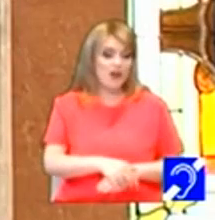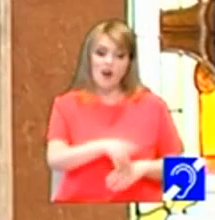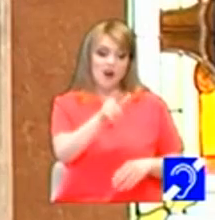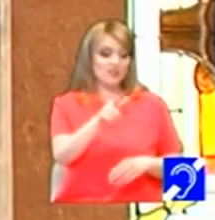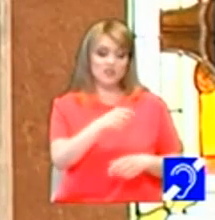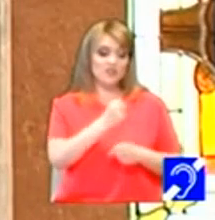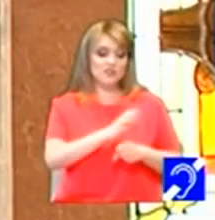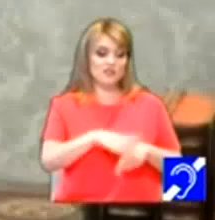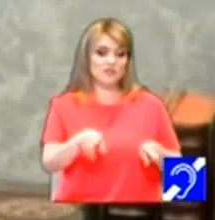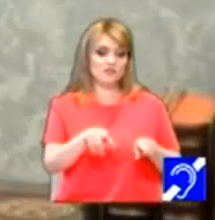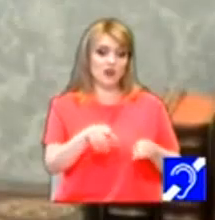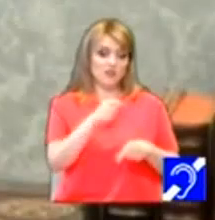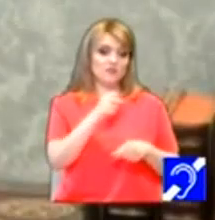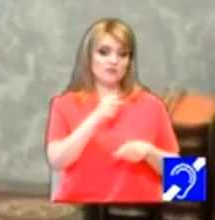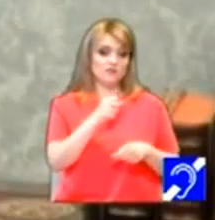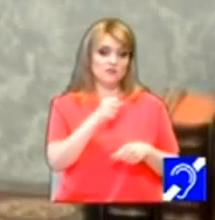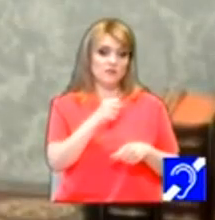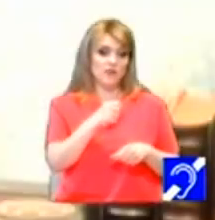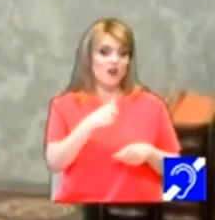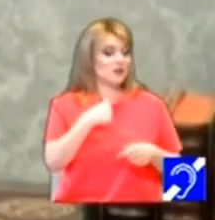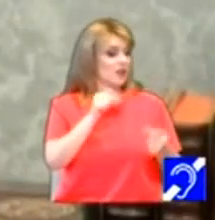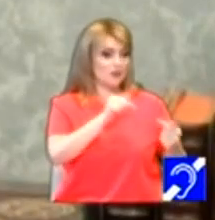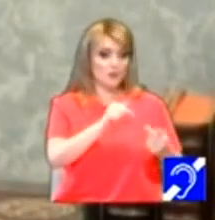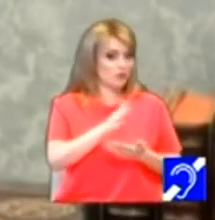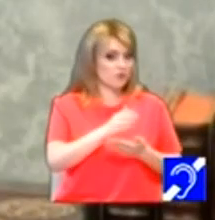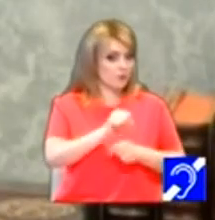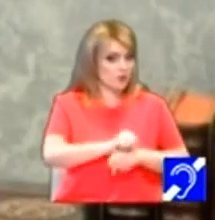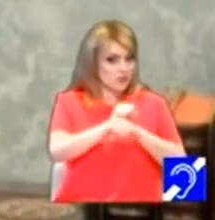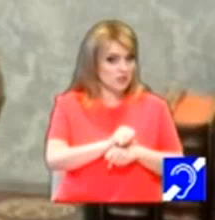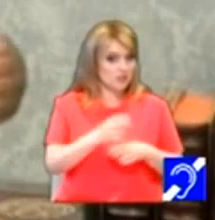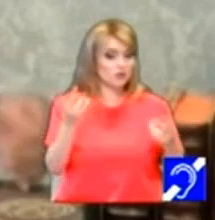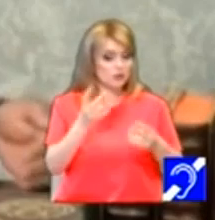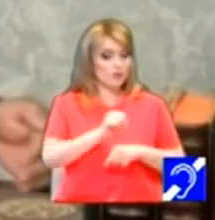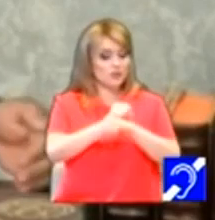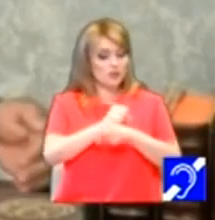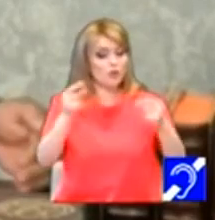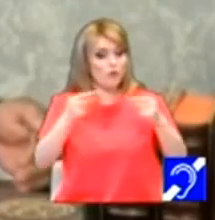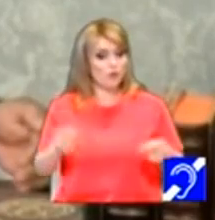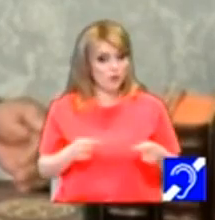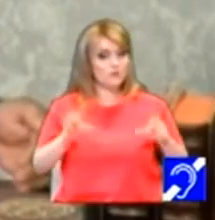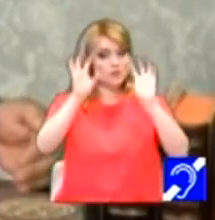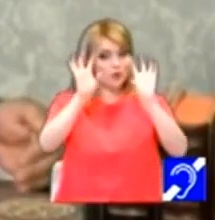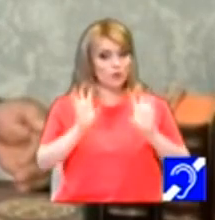conformitate cu legislația. Eu nu sunt împotriva protestelor. Să protesteze conform legislației în vigoare.